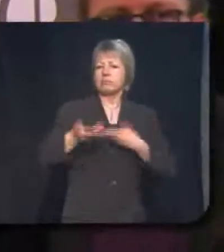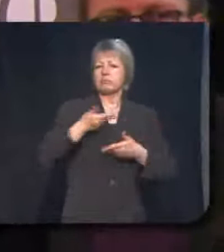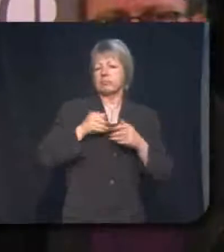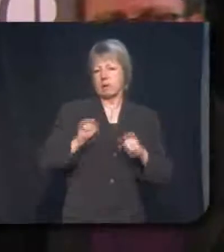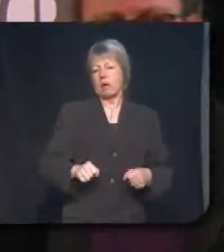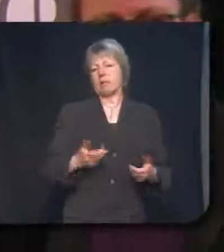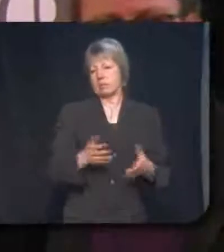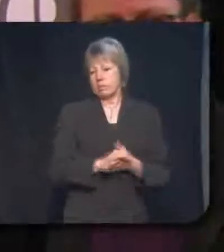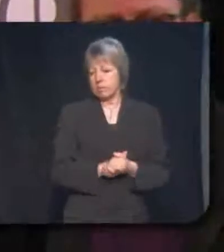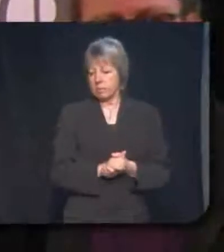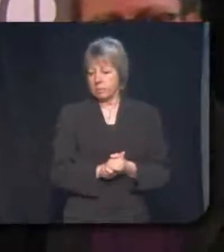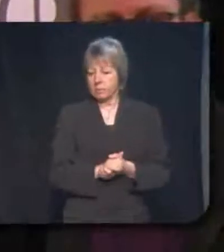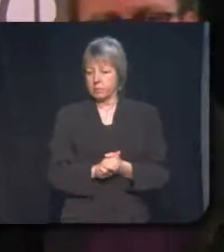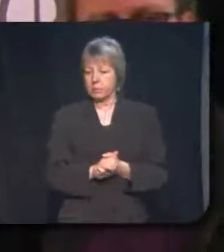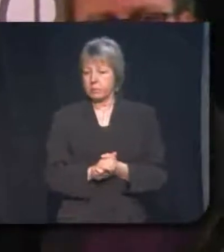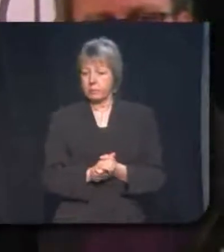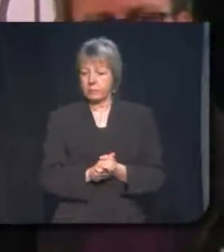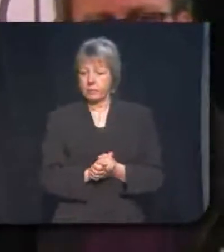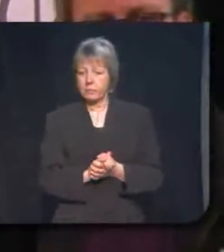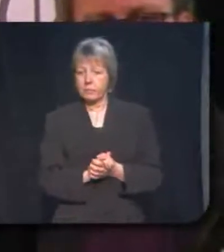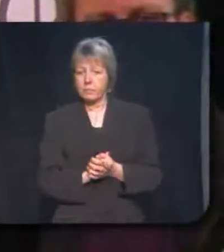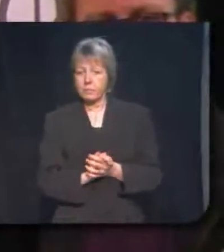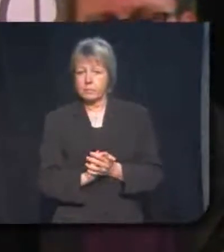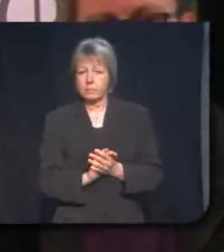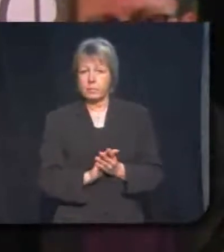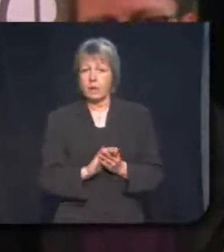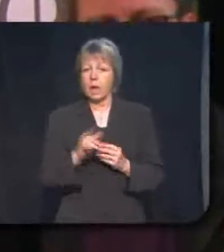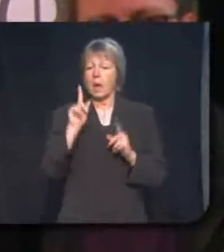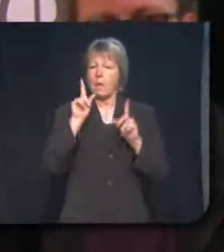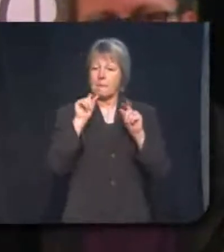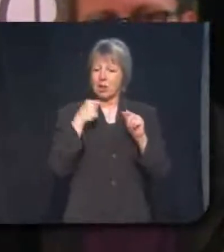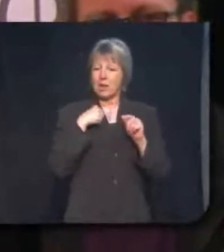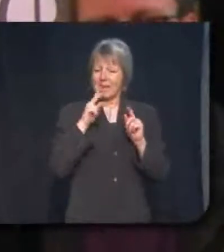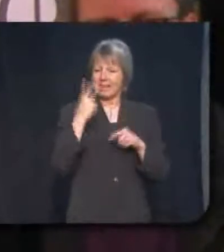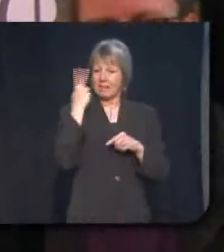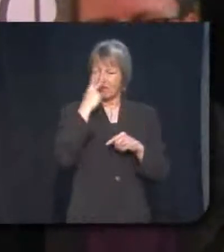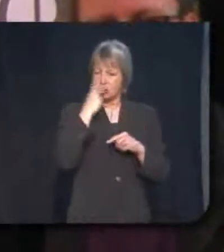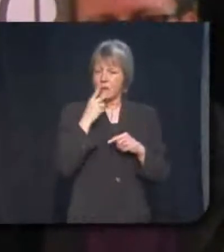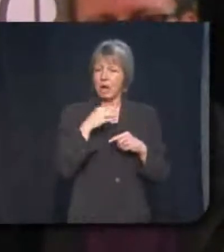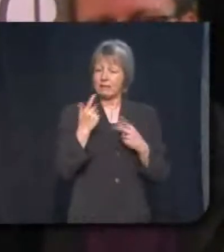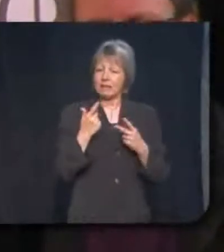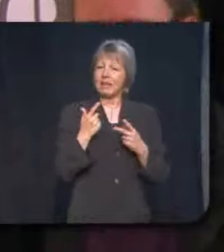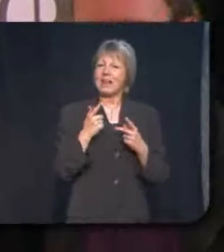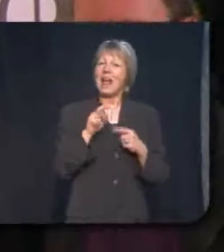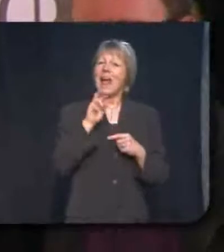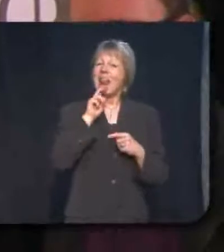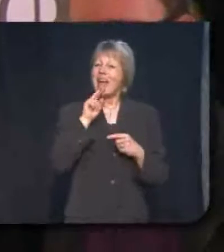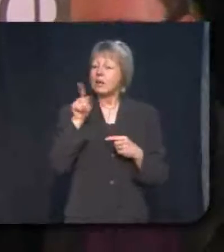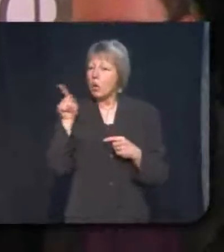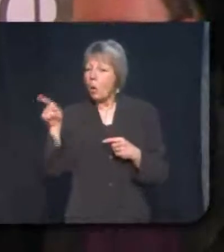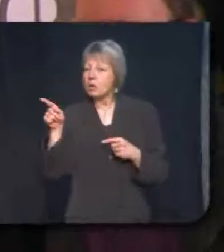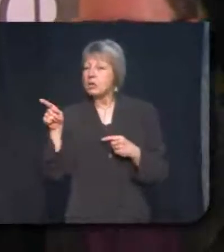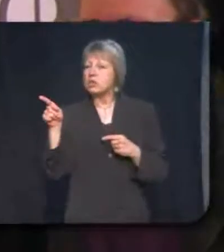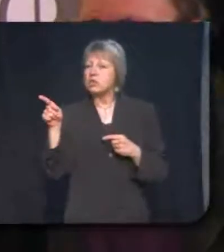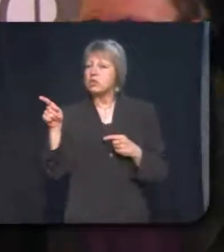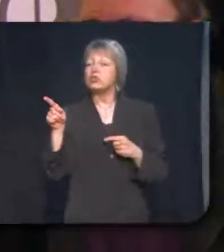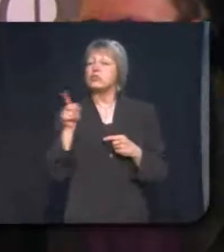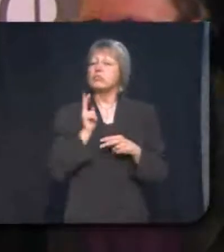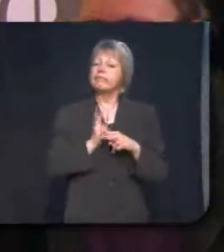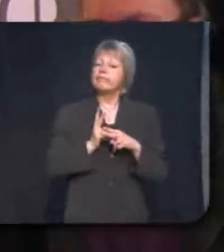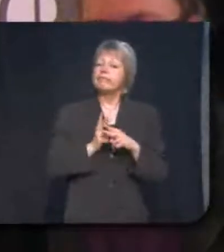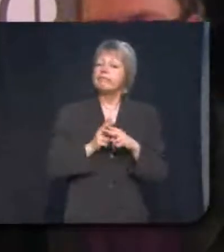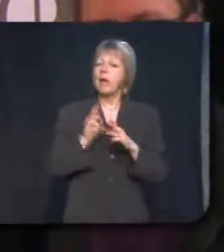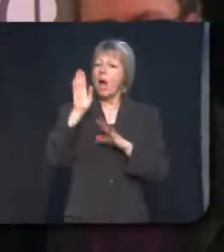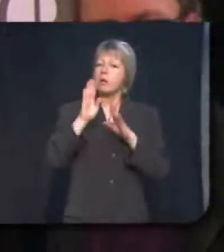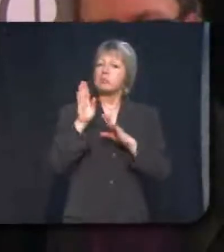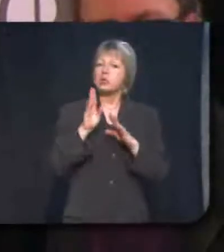also habe ich das richtig verstanden die die vor Ort Abstimmung ist elektronisch und sobald eine Person meint sie will geheimabstimmung haben wir eine Uhren Abstimmung nein